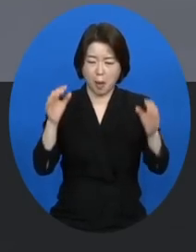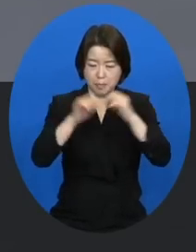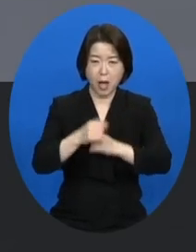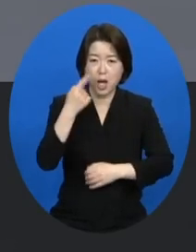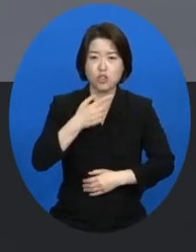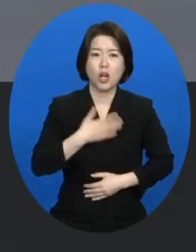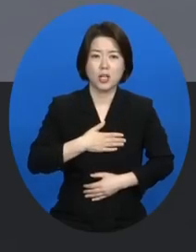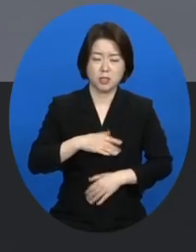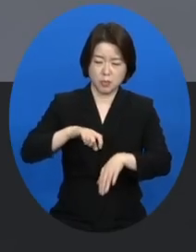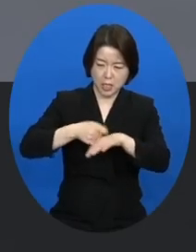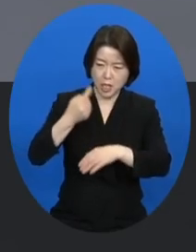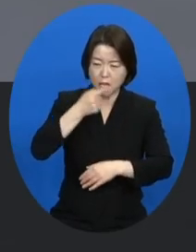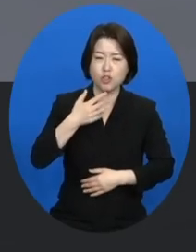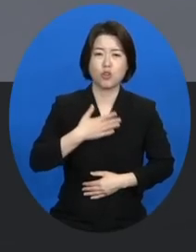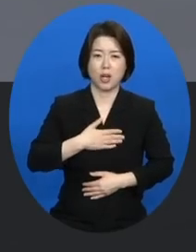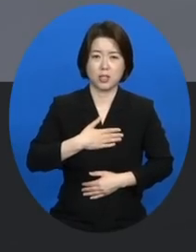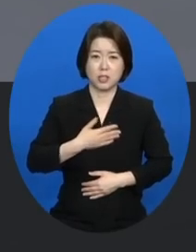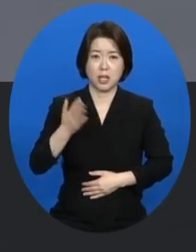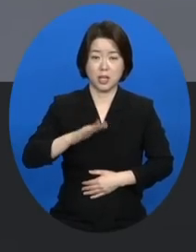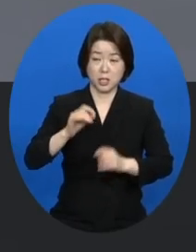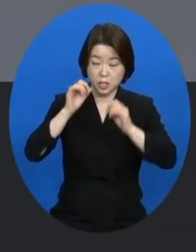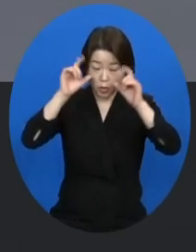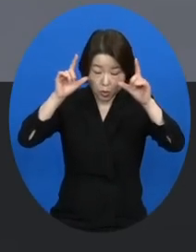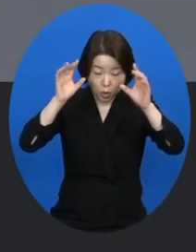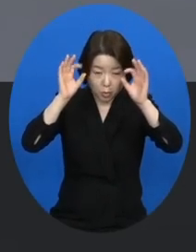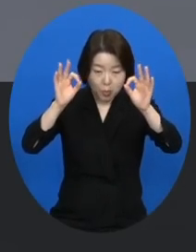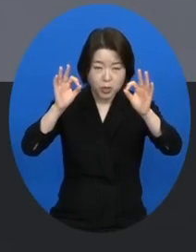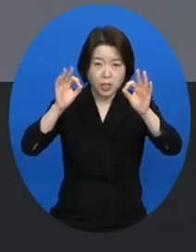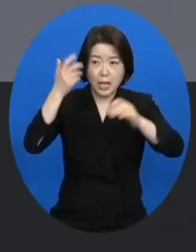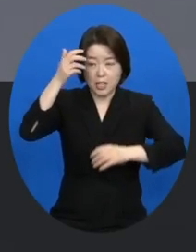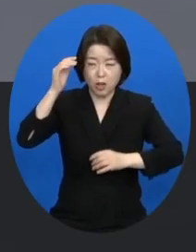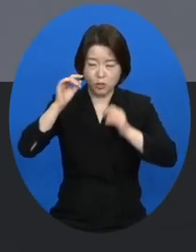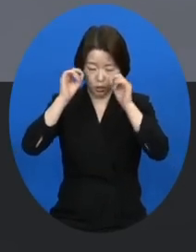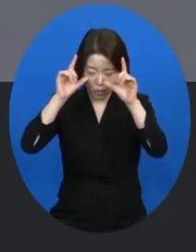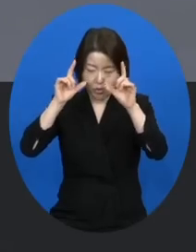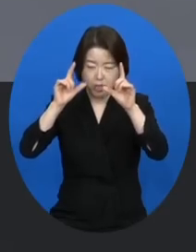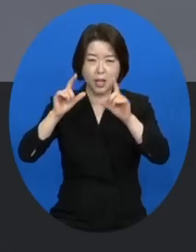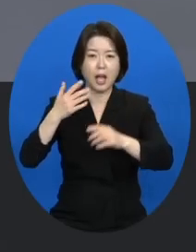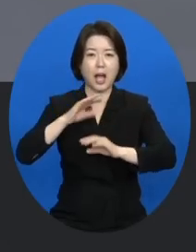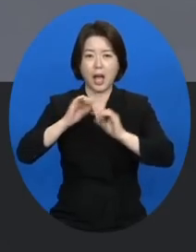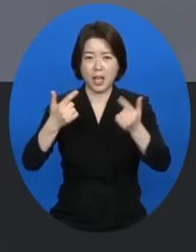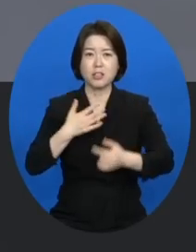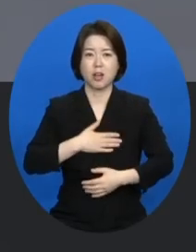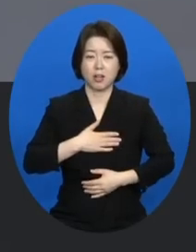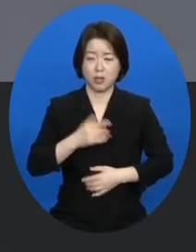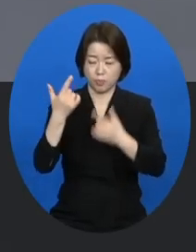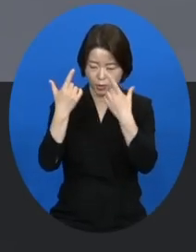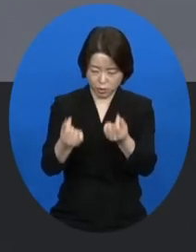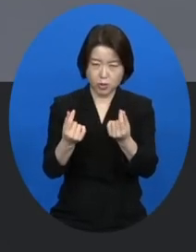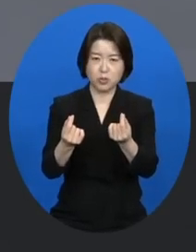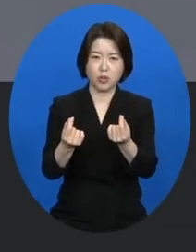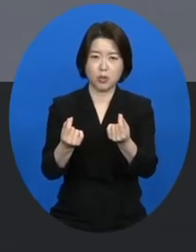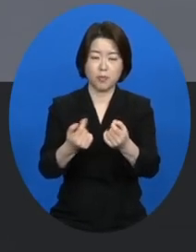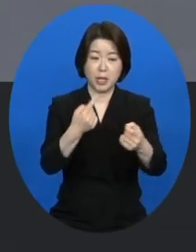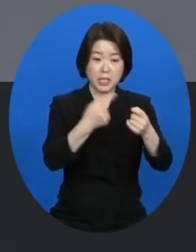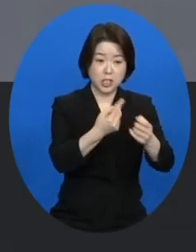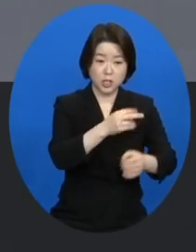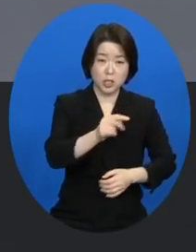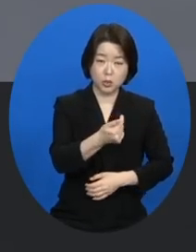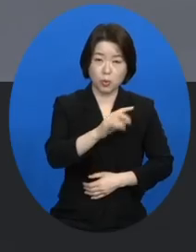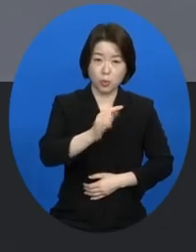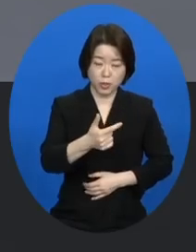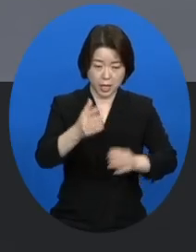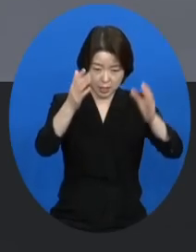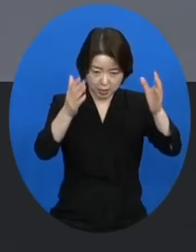알았습니다. 재앙인 줄 알았습니다. 뜨고 보니까 그것이 아니었음을 알게 되었습니다. 마찬가지로 첫째 도단의 그